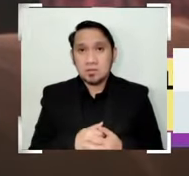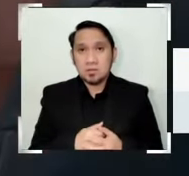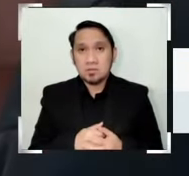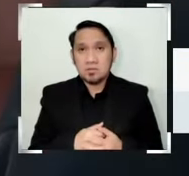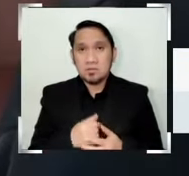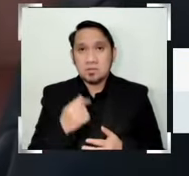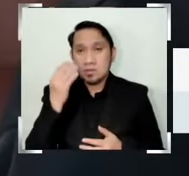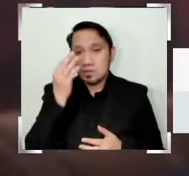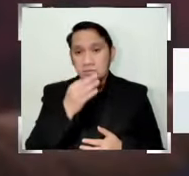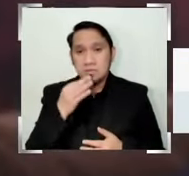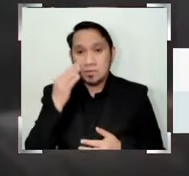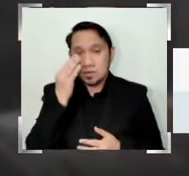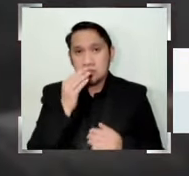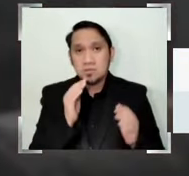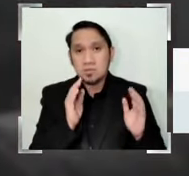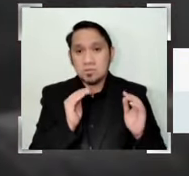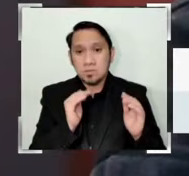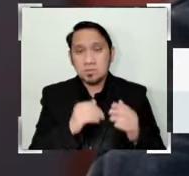Hope.